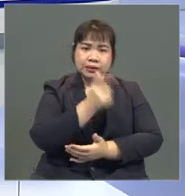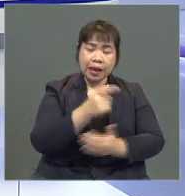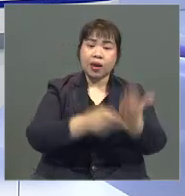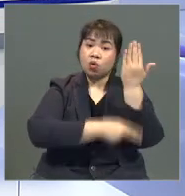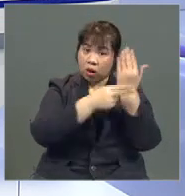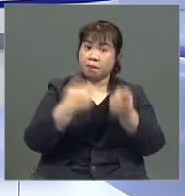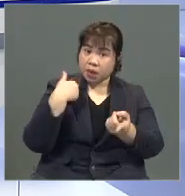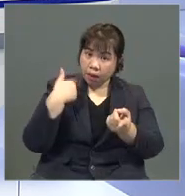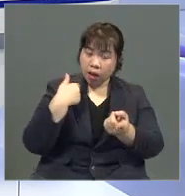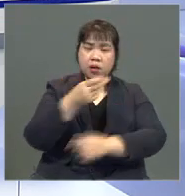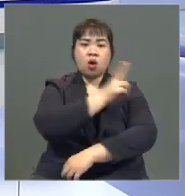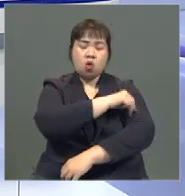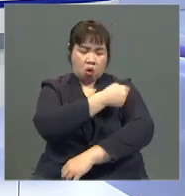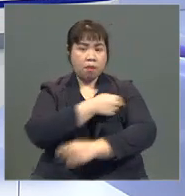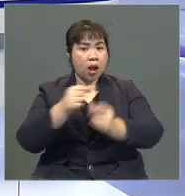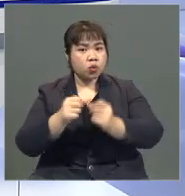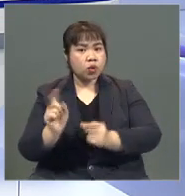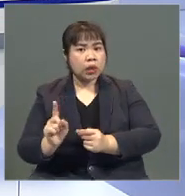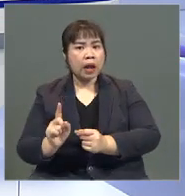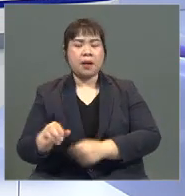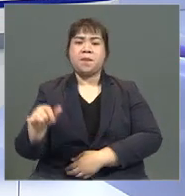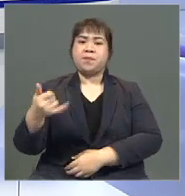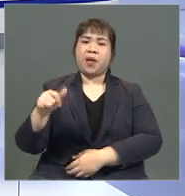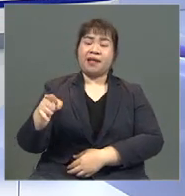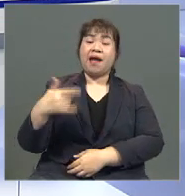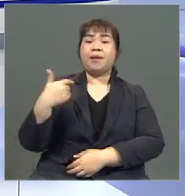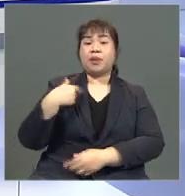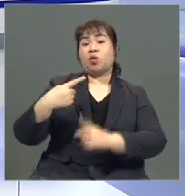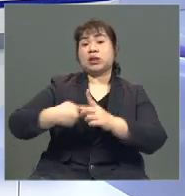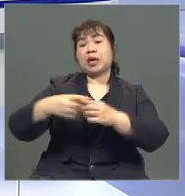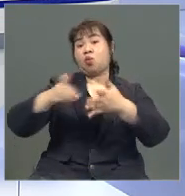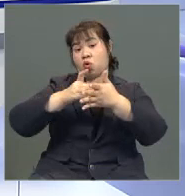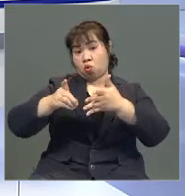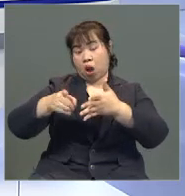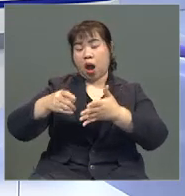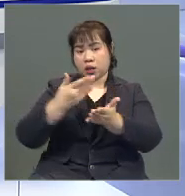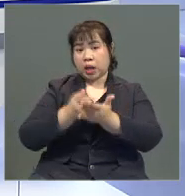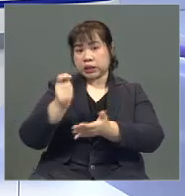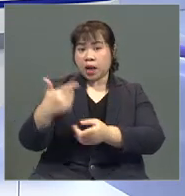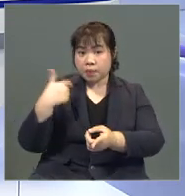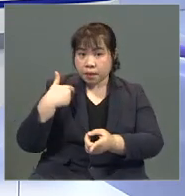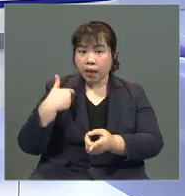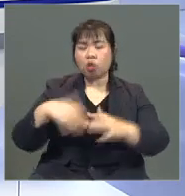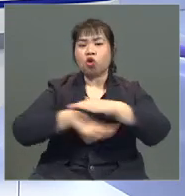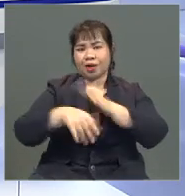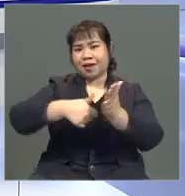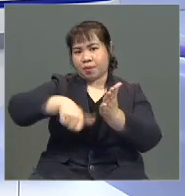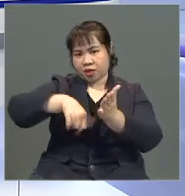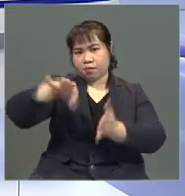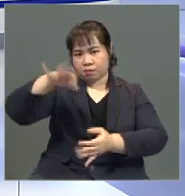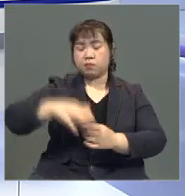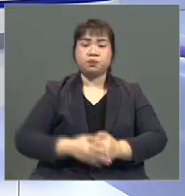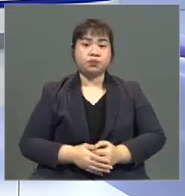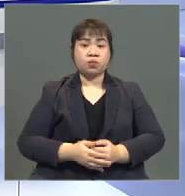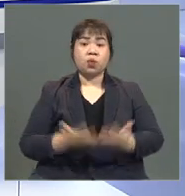เงินค่าโรงแรมโรงพยาบาลที่พักในประเทศไทยหรือว่าบางคนมีเรื่องของการเช่าคอนโดมิเนียมต่างๆนะครับอย่างไรก็ตามสำหรับนักท่องเที่ยว